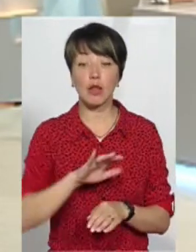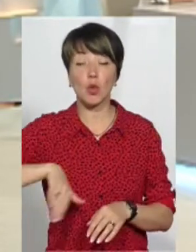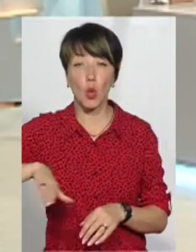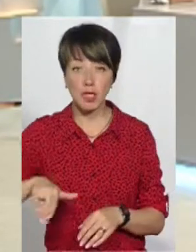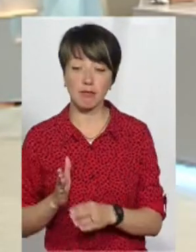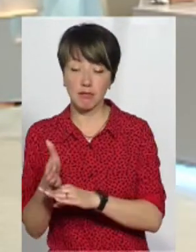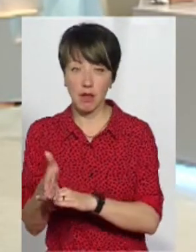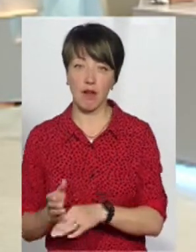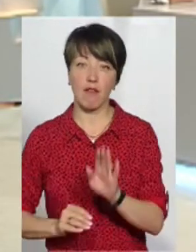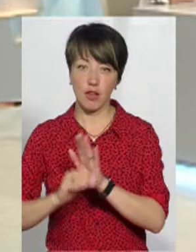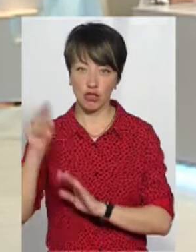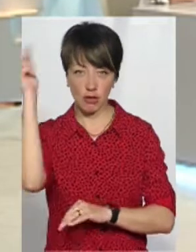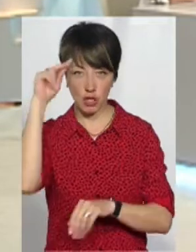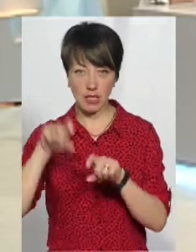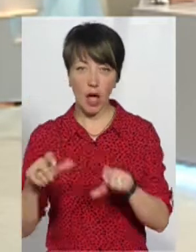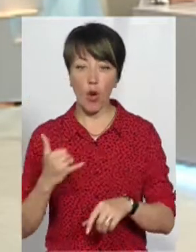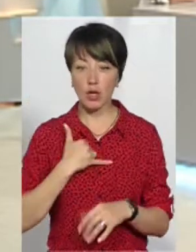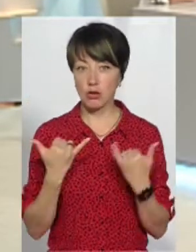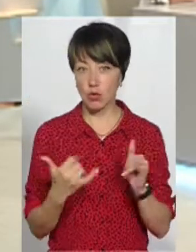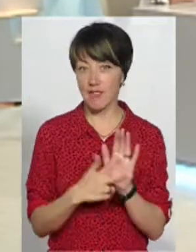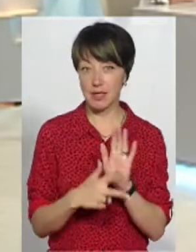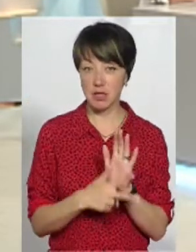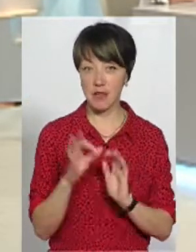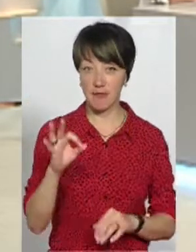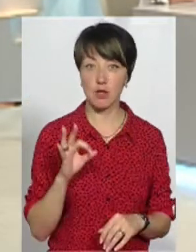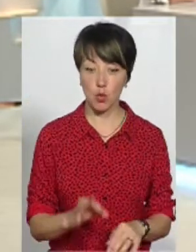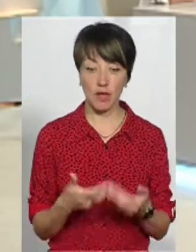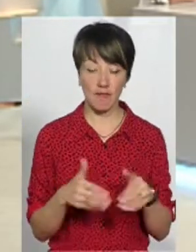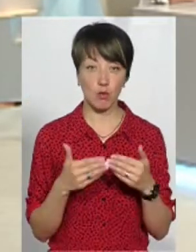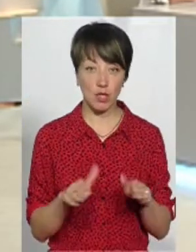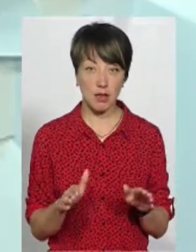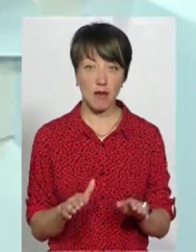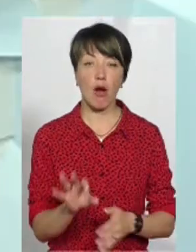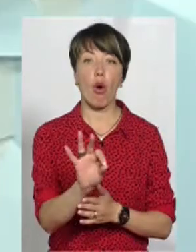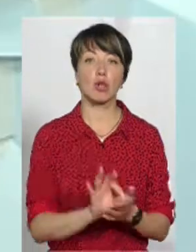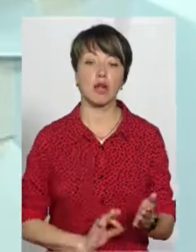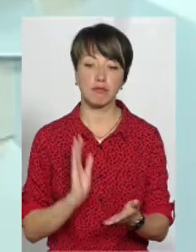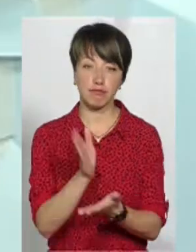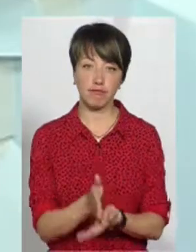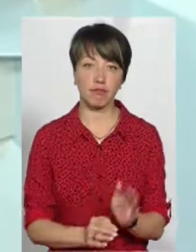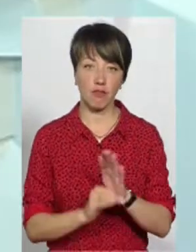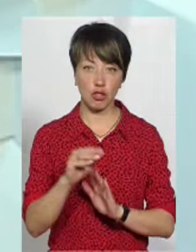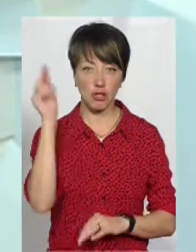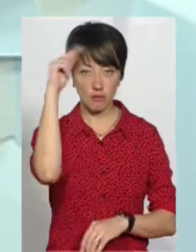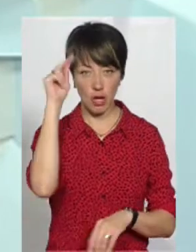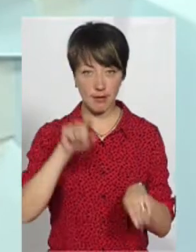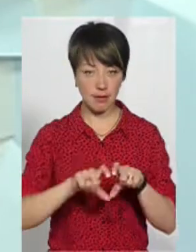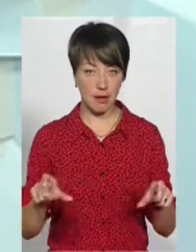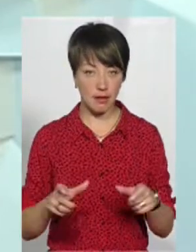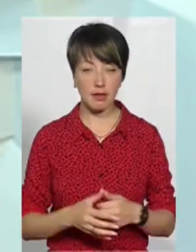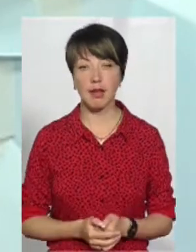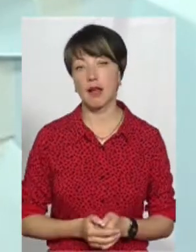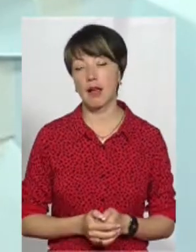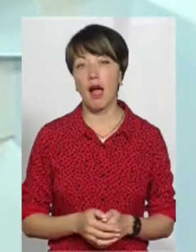тоді йдуть у вищі навчальні заклади. А у нас сьогодні 80% випускників одразу йдуть у вищі навчальні заклади.